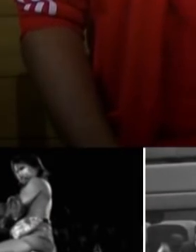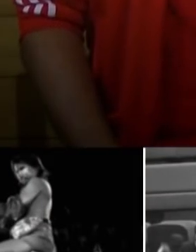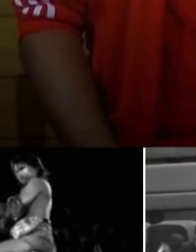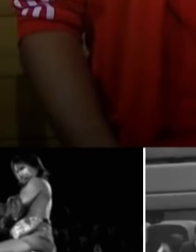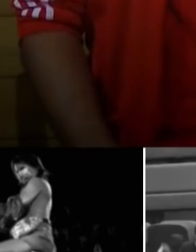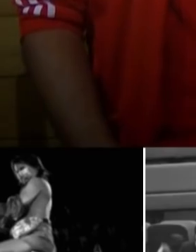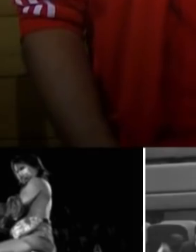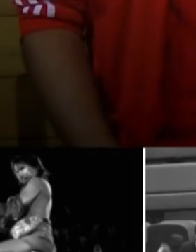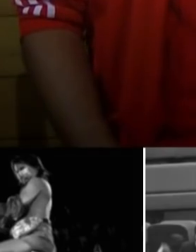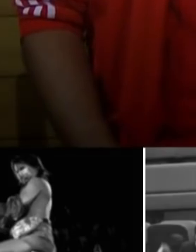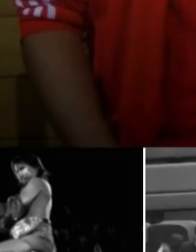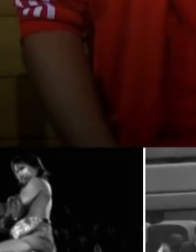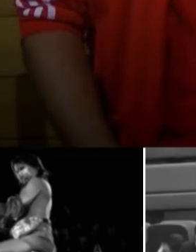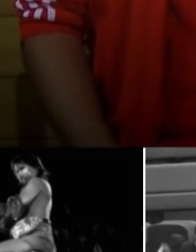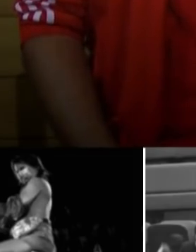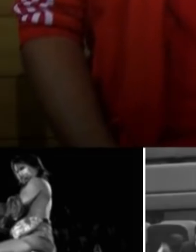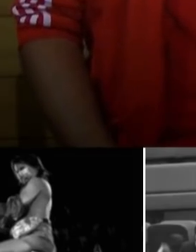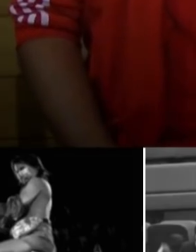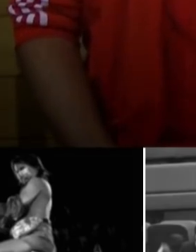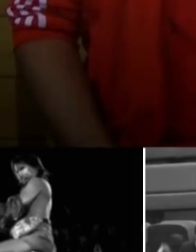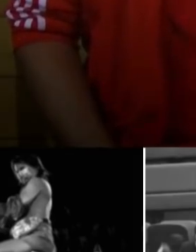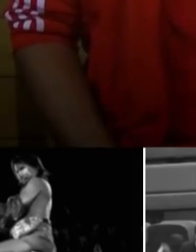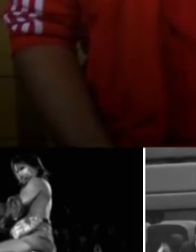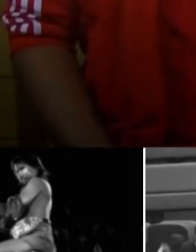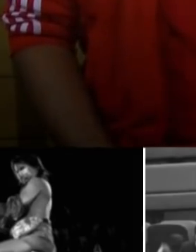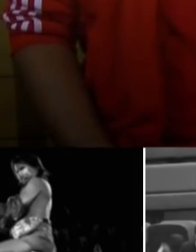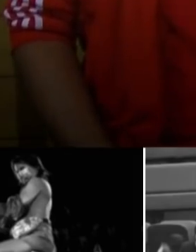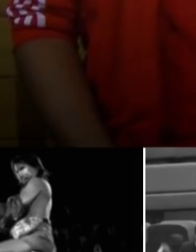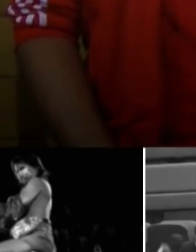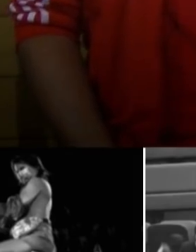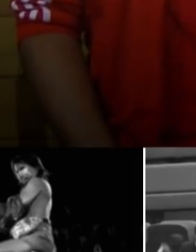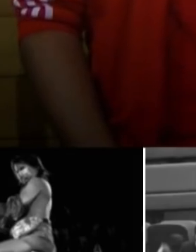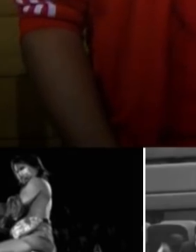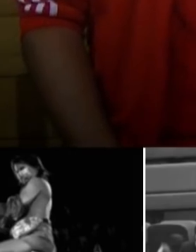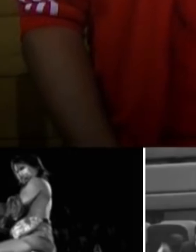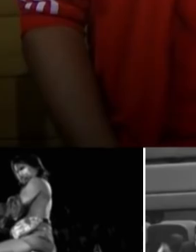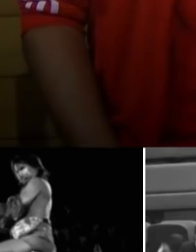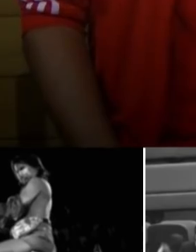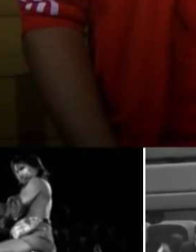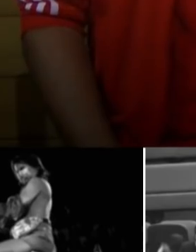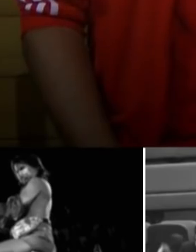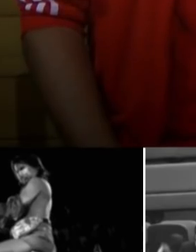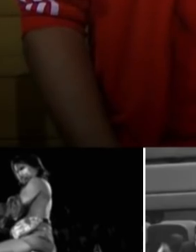וגם מוזיקה בצל קורונה. והלילה עם ההרכב ילד פעם.